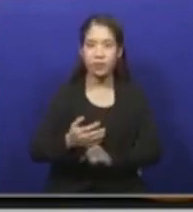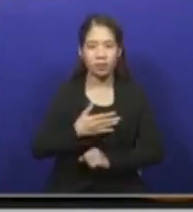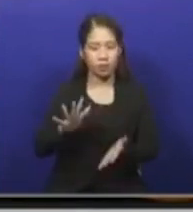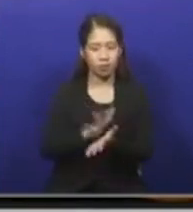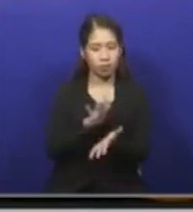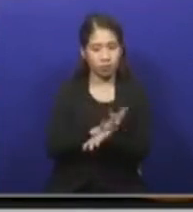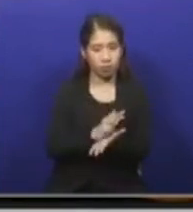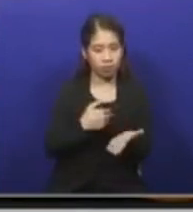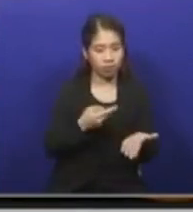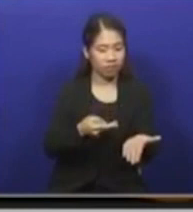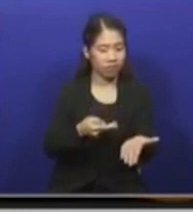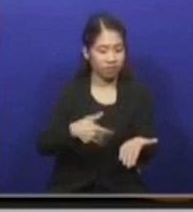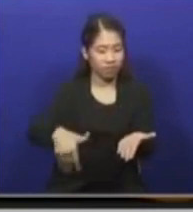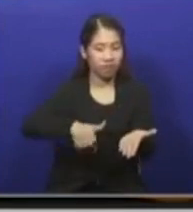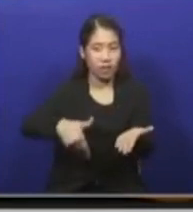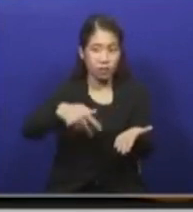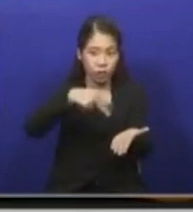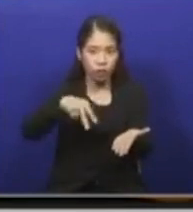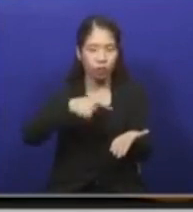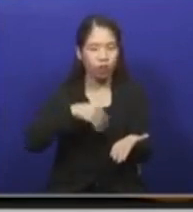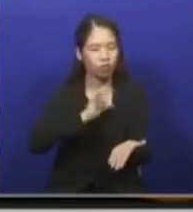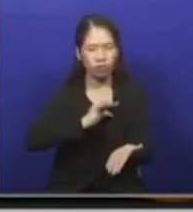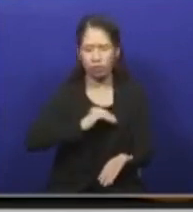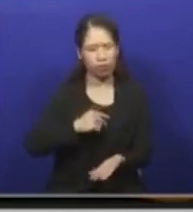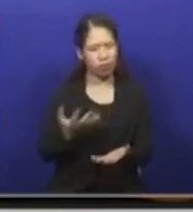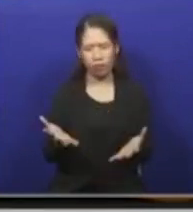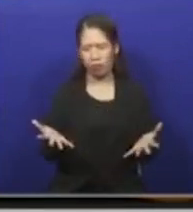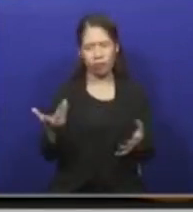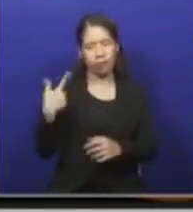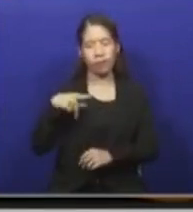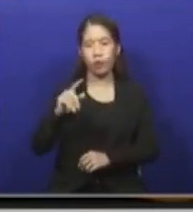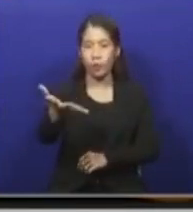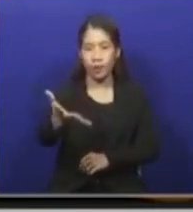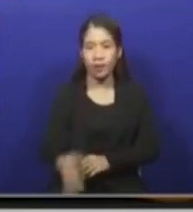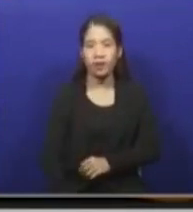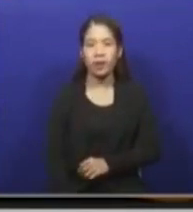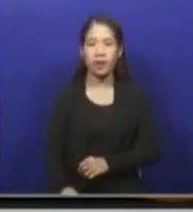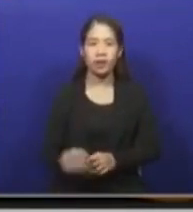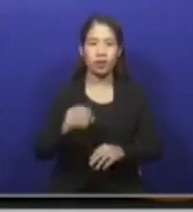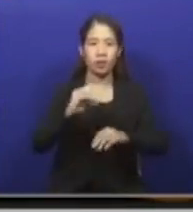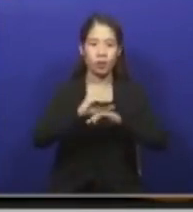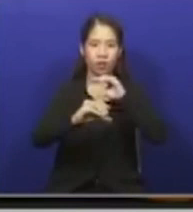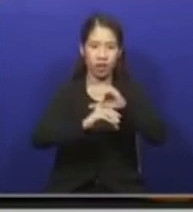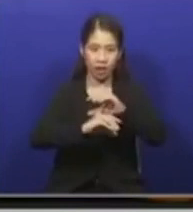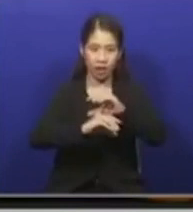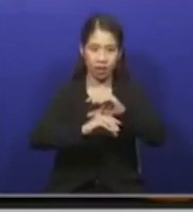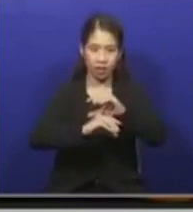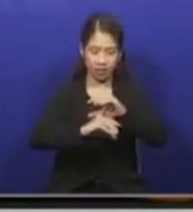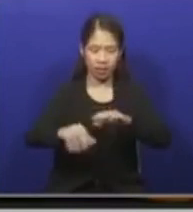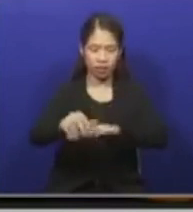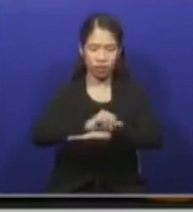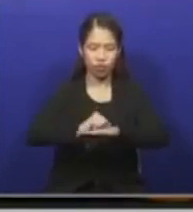ชาวบ้านส่ายหัวบอกว่าไร้สาระโครงการปรับปรุงสวนสุขภาพอันนี้ก็เยอะครับที่เสนอเข้